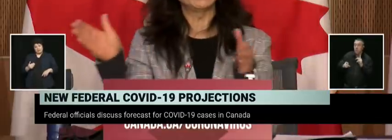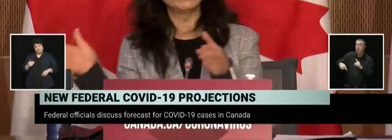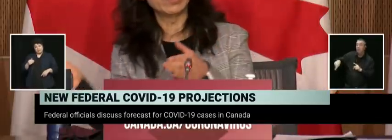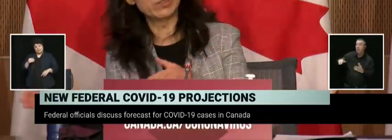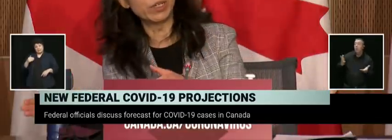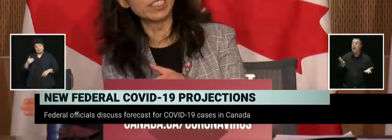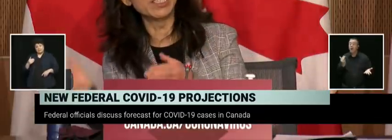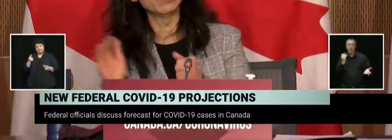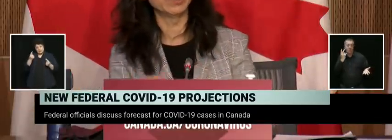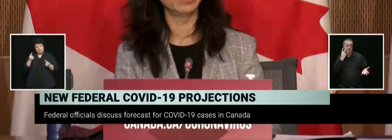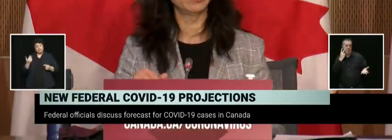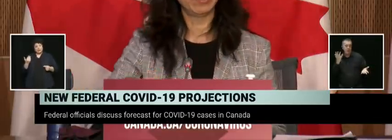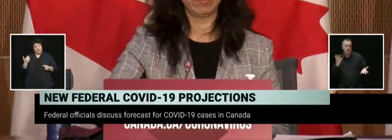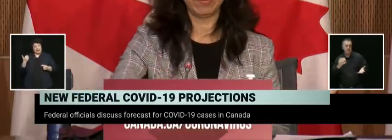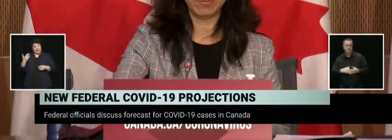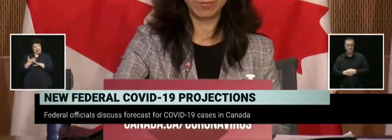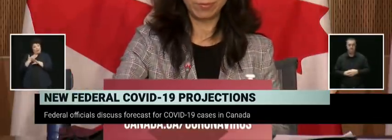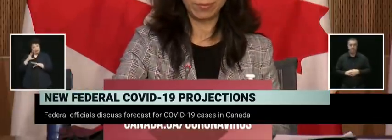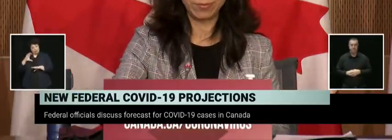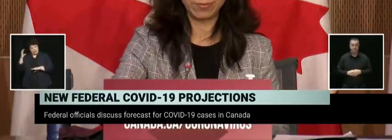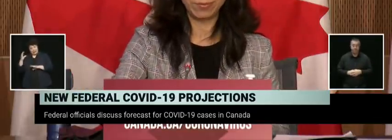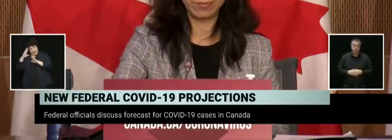and then now it's swung the other way.